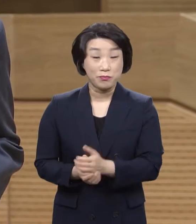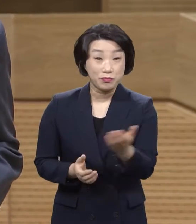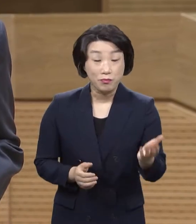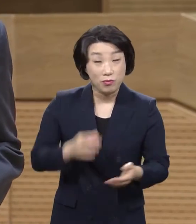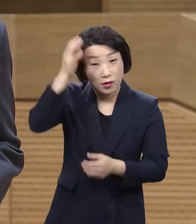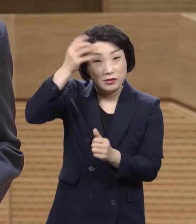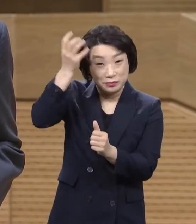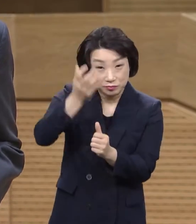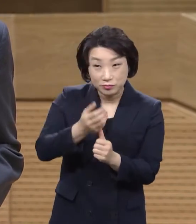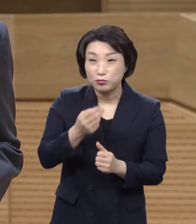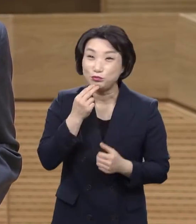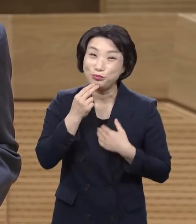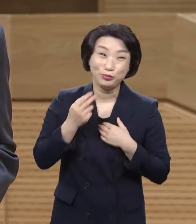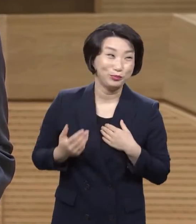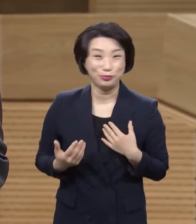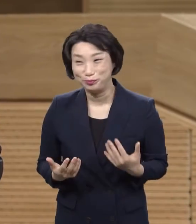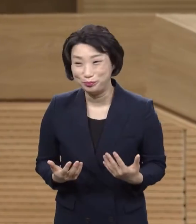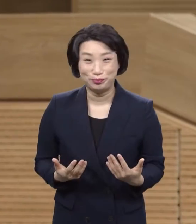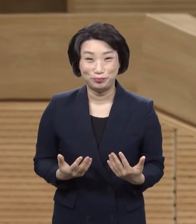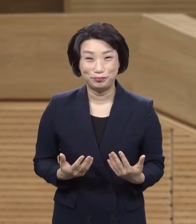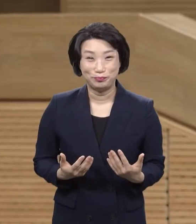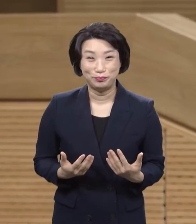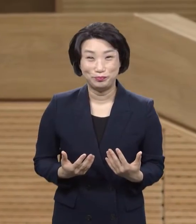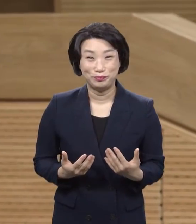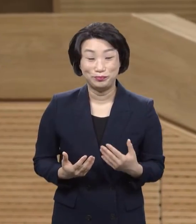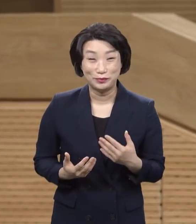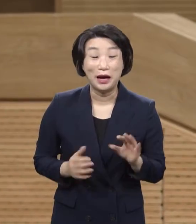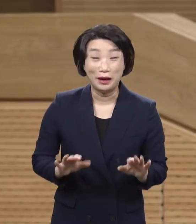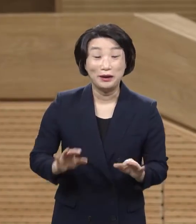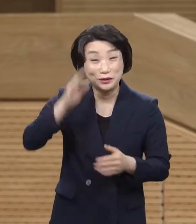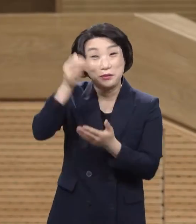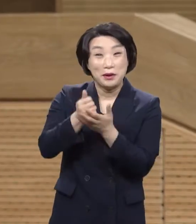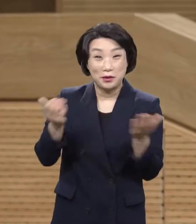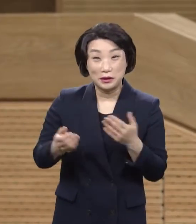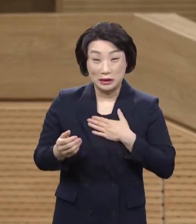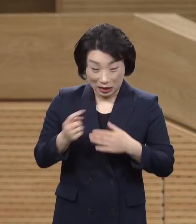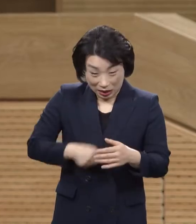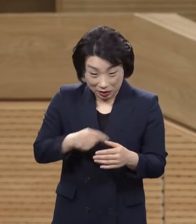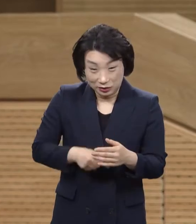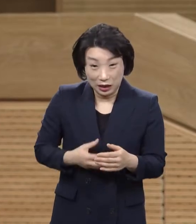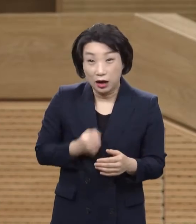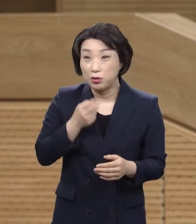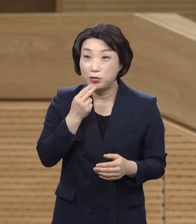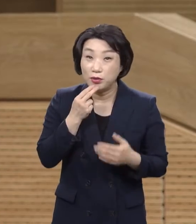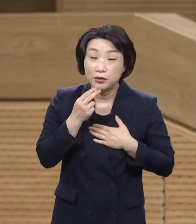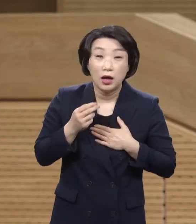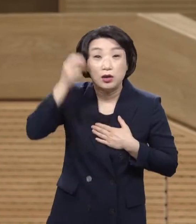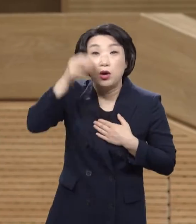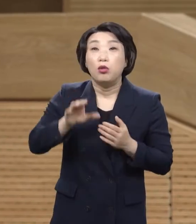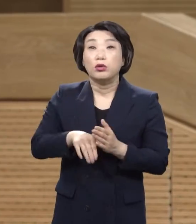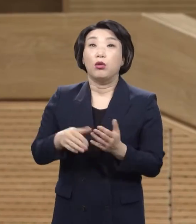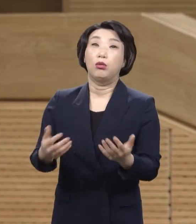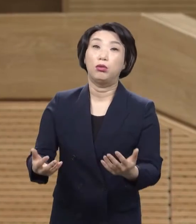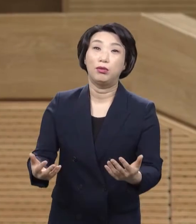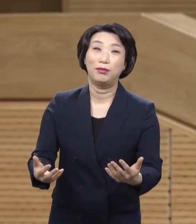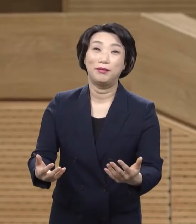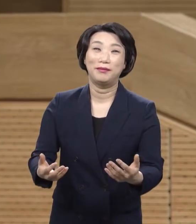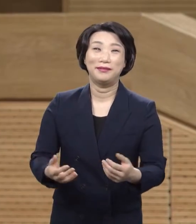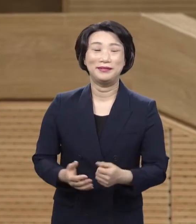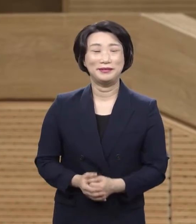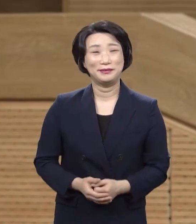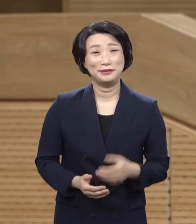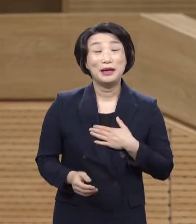성령 강림이 없으면 어떻게 되겠어? 성령의 역사가 내 안에 없다고 할 때 내 영혼이 어떻게 되겠어?